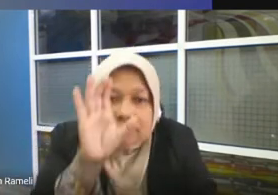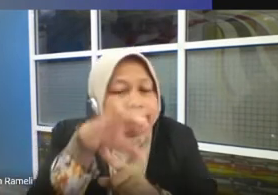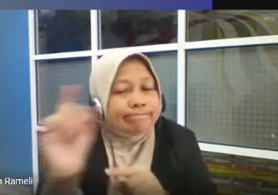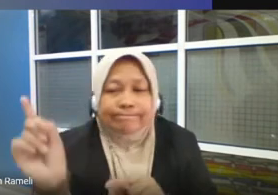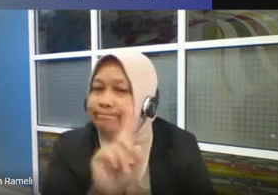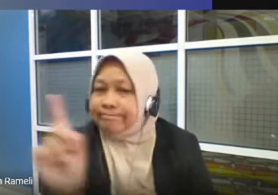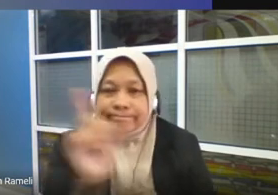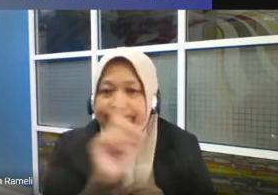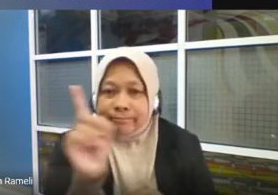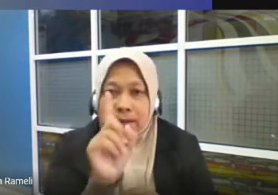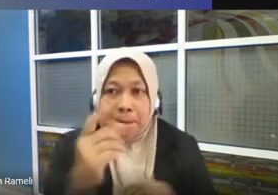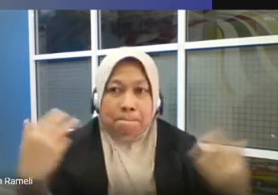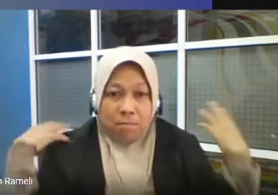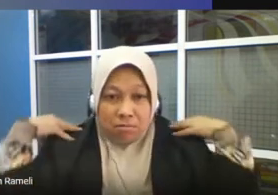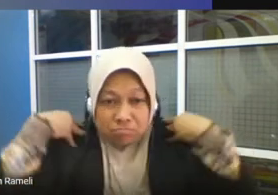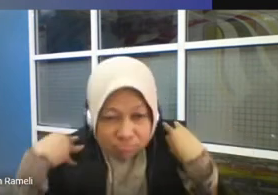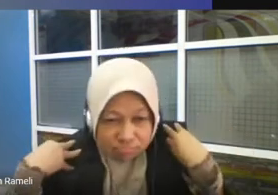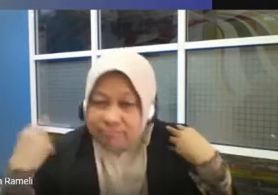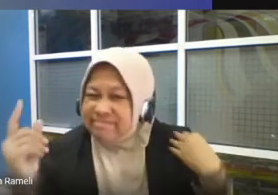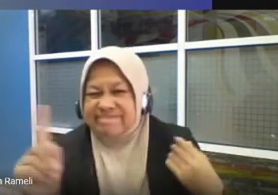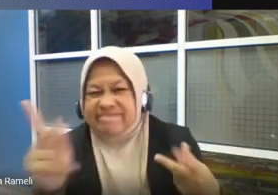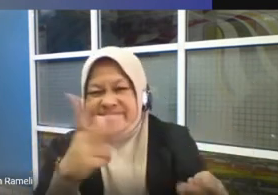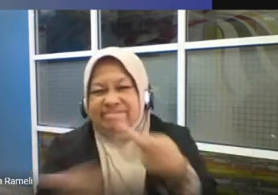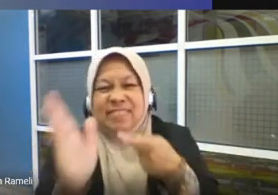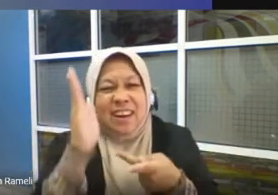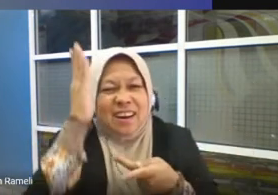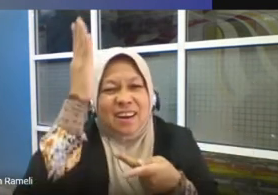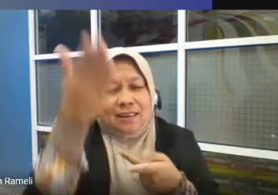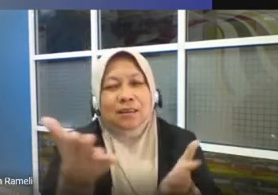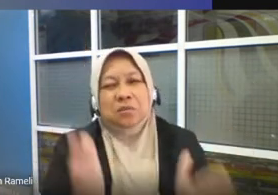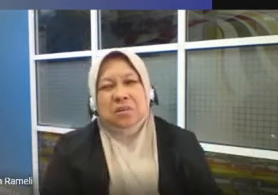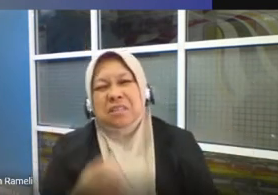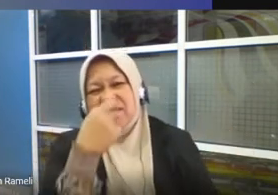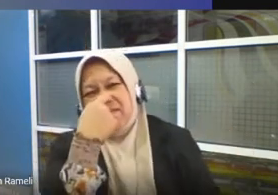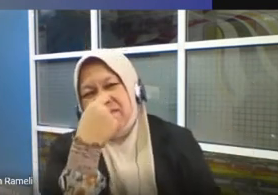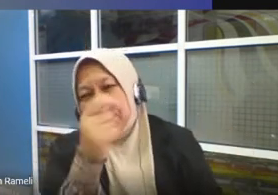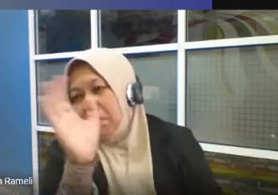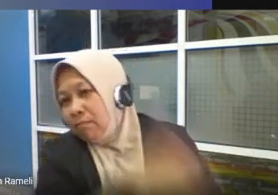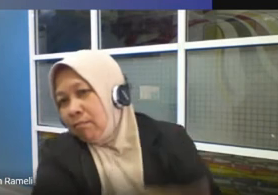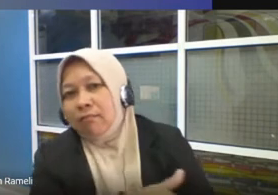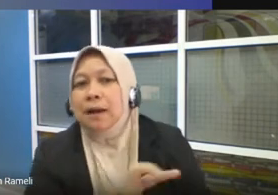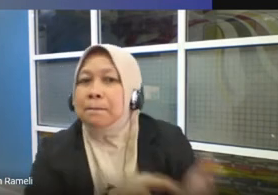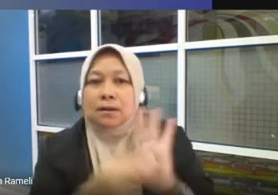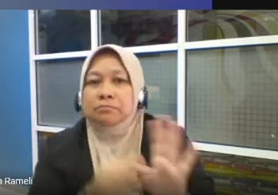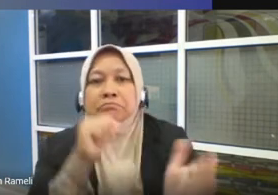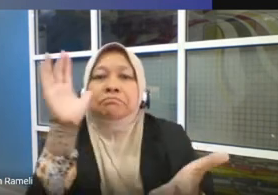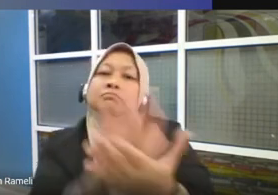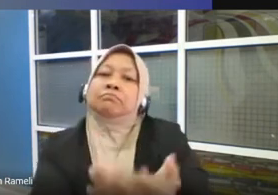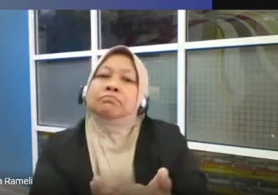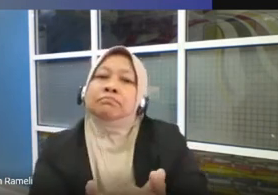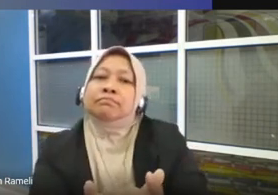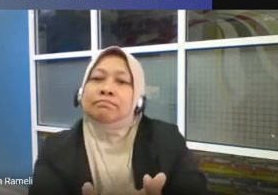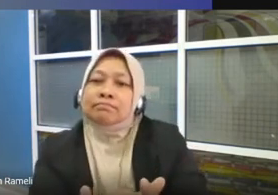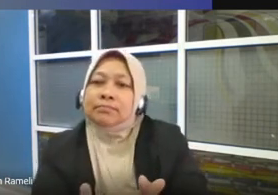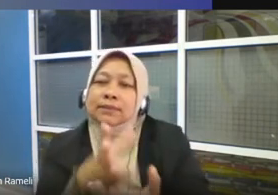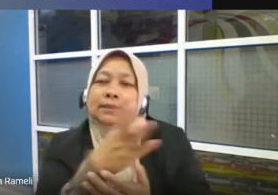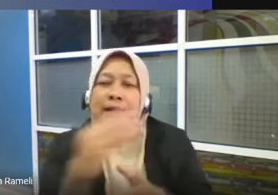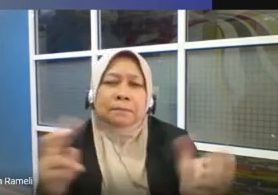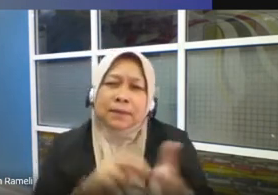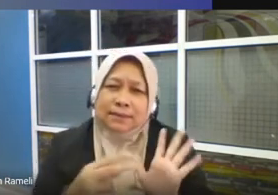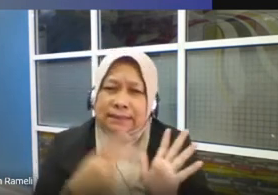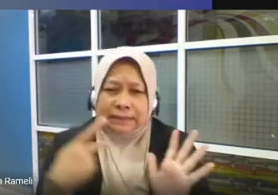bawah, bahu membongkok. Jadi semua-semua itu akan menyebabkan orang pun kurang yakin dengan produk kita terutamanya, dan kurang yakin